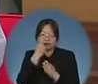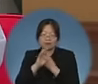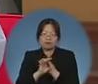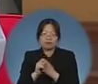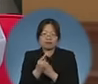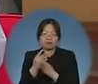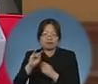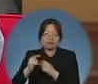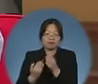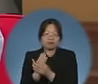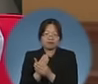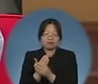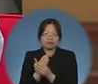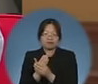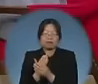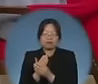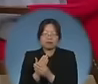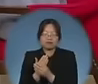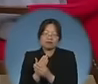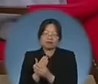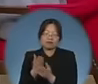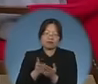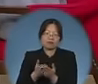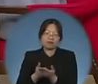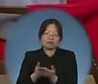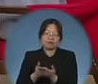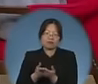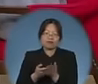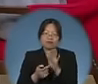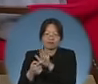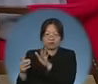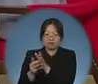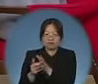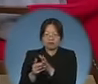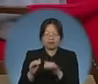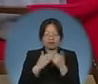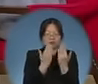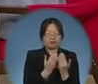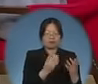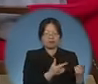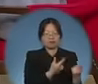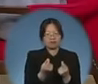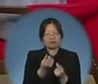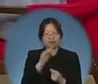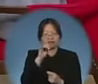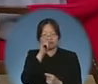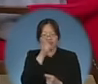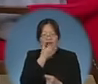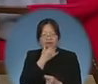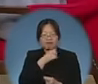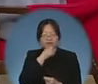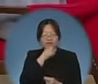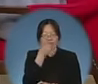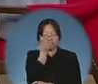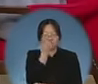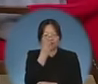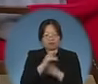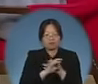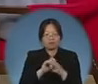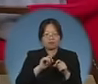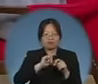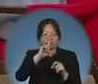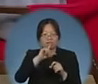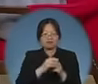한두 번 나온 것이 이제 뉴스가 되는 거죠. 전 세계적으로 통용되는 학문적으로 인정되는 행복지수 측정을 하면